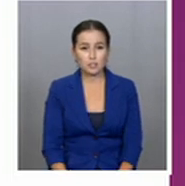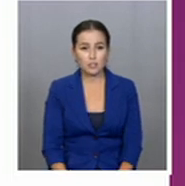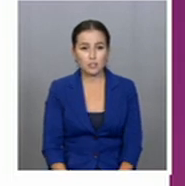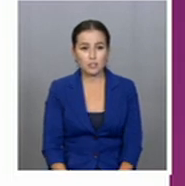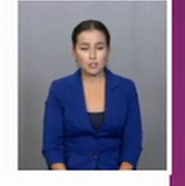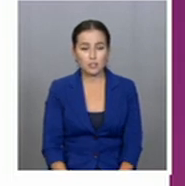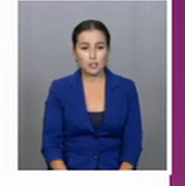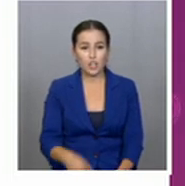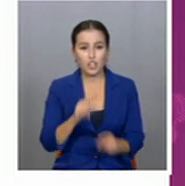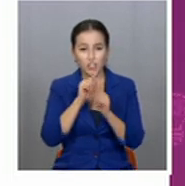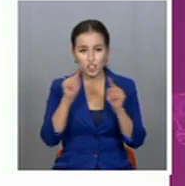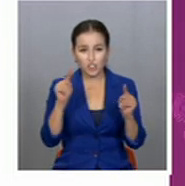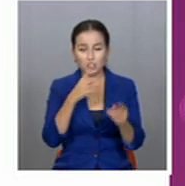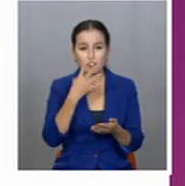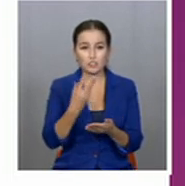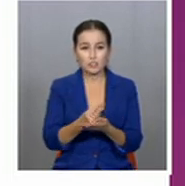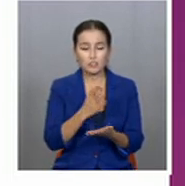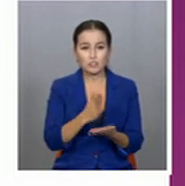Ерекшелігі.